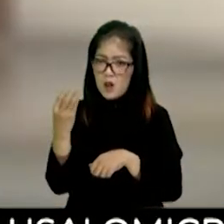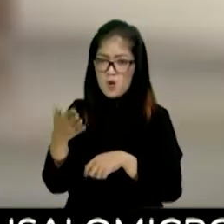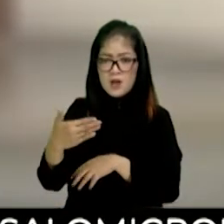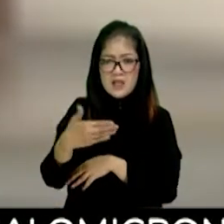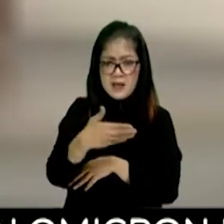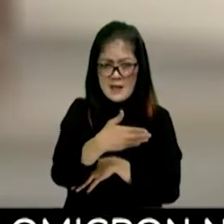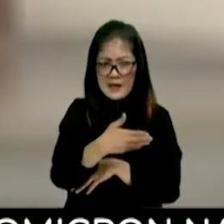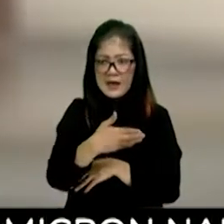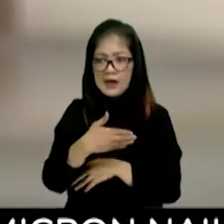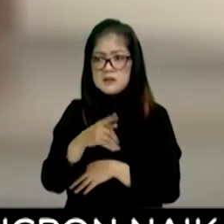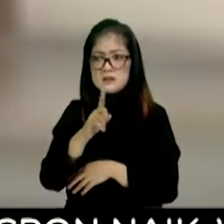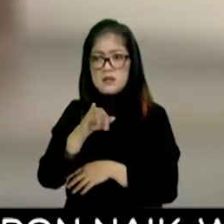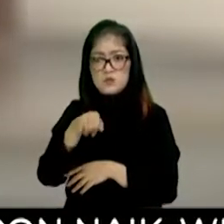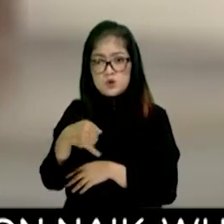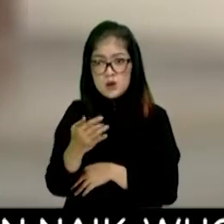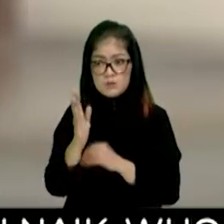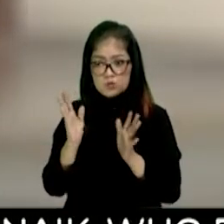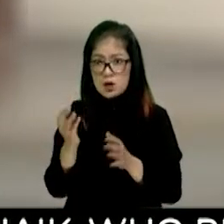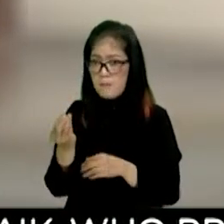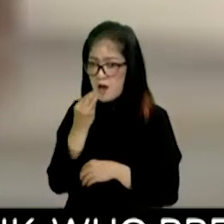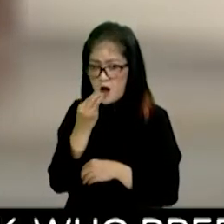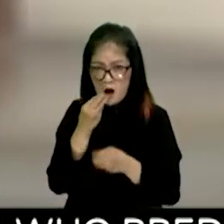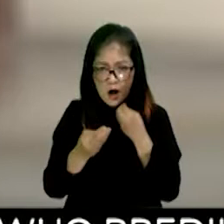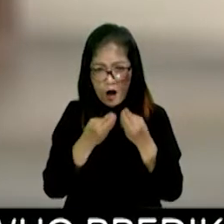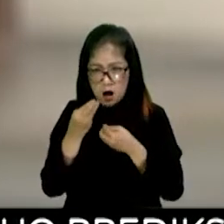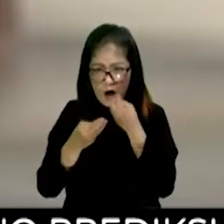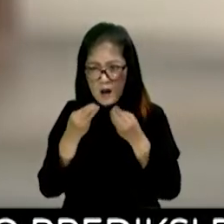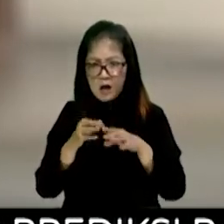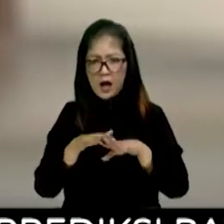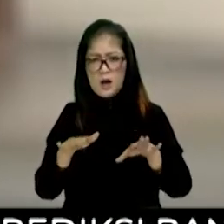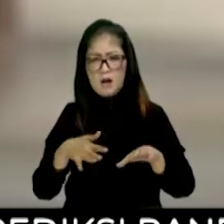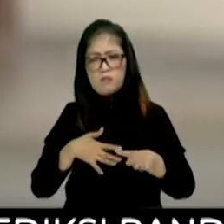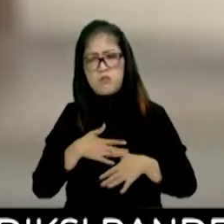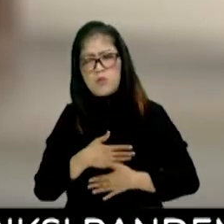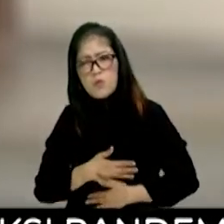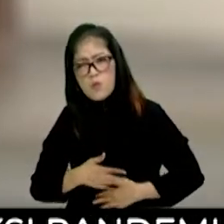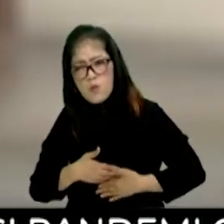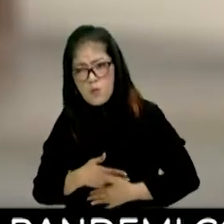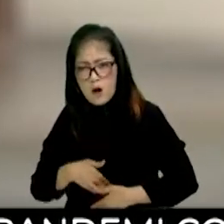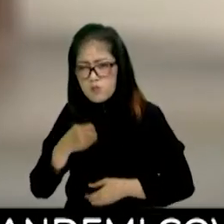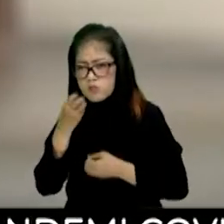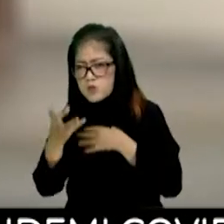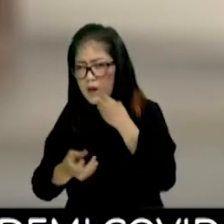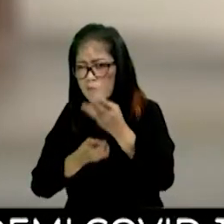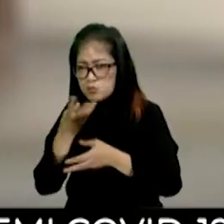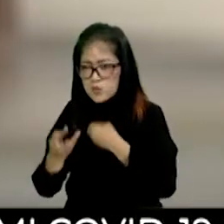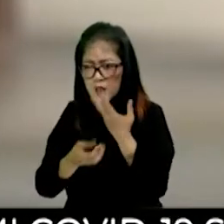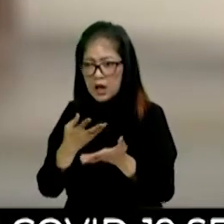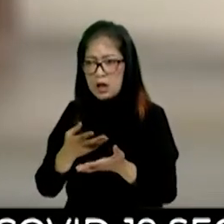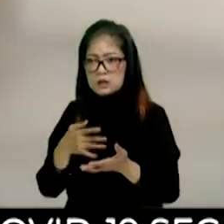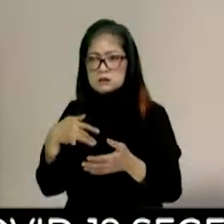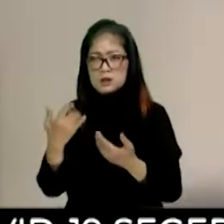Namun 1 jam berselang usai menyantap makan malam, sebagian santri mulai merasakan gejala mual, muntah, hingga buang air